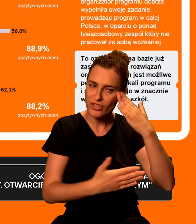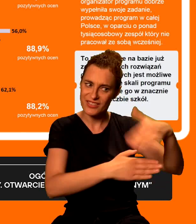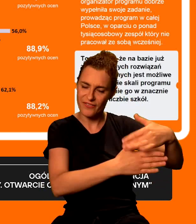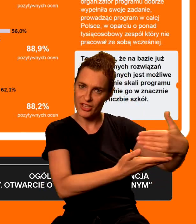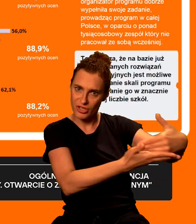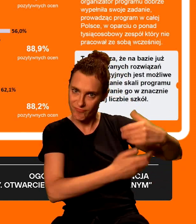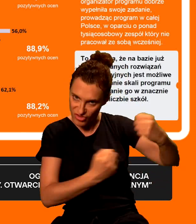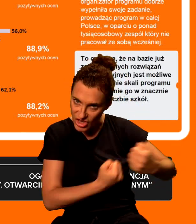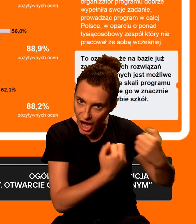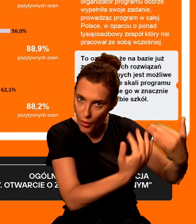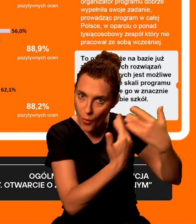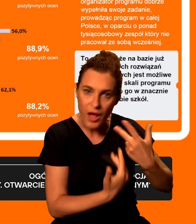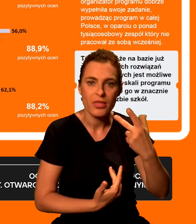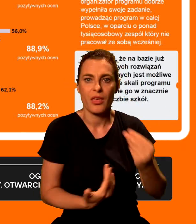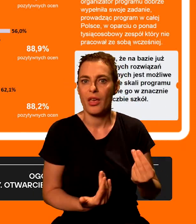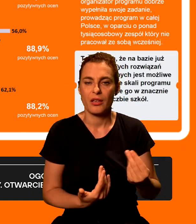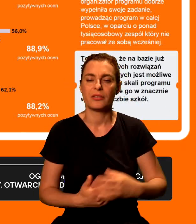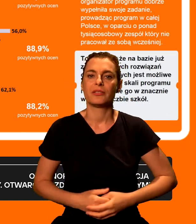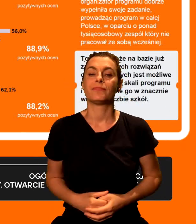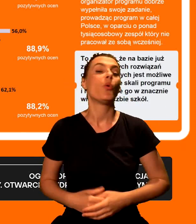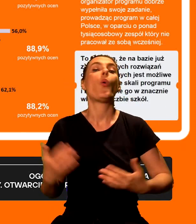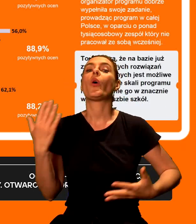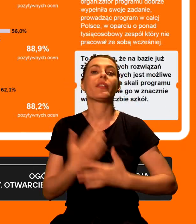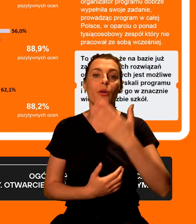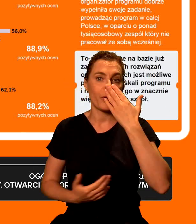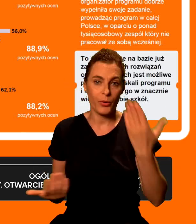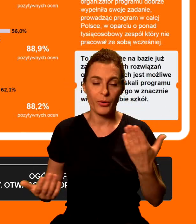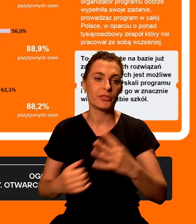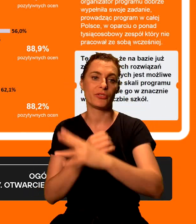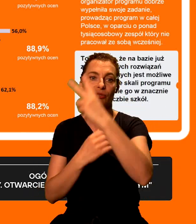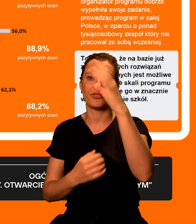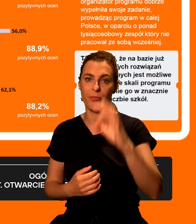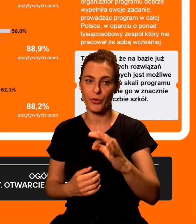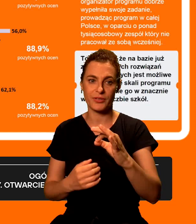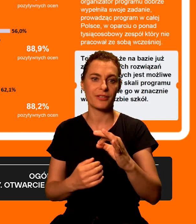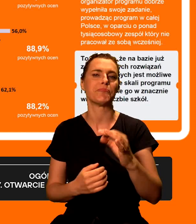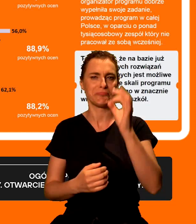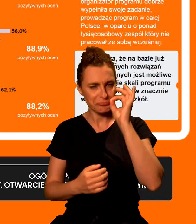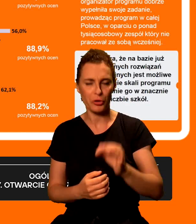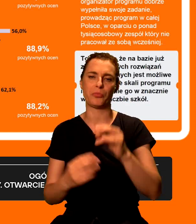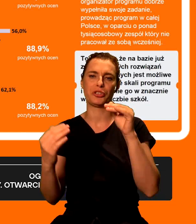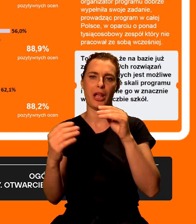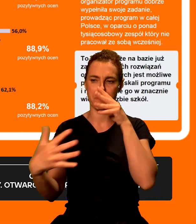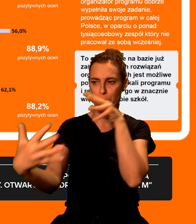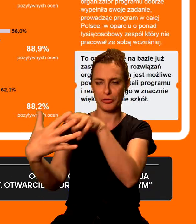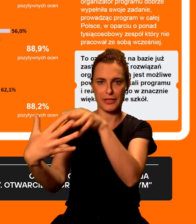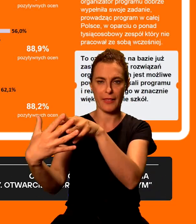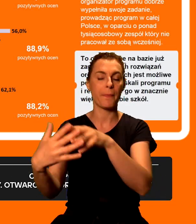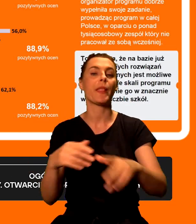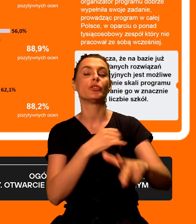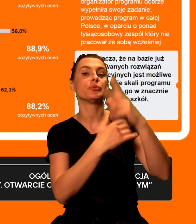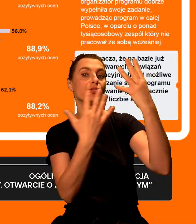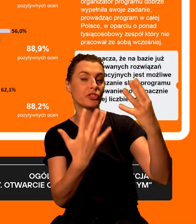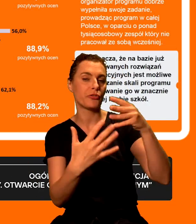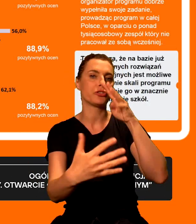czy to po prostu funkcjonuje. No i co się dowiedzieliśmy? 92,5% dobrze ocenia współpracę, 88,9% dobrze